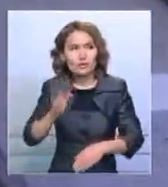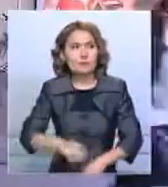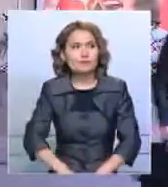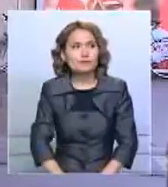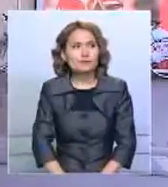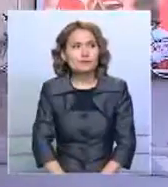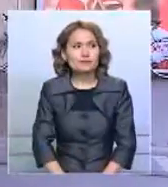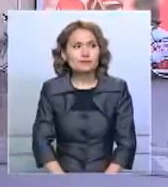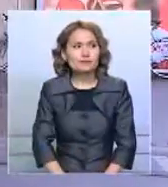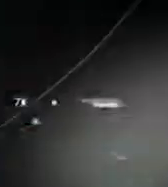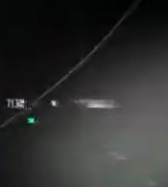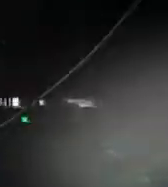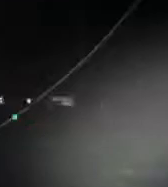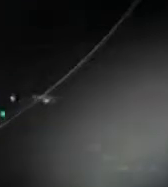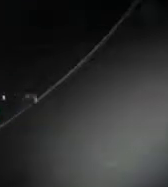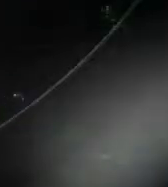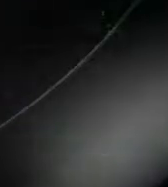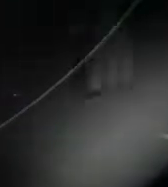дейді.